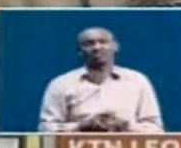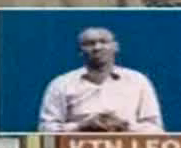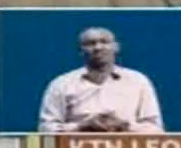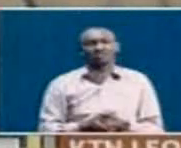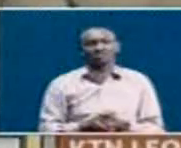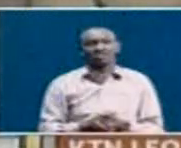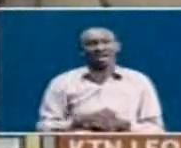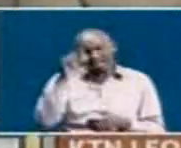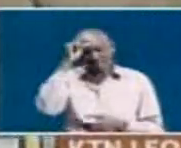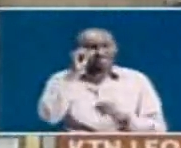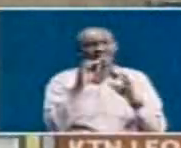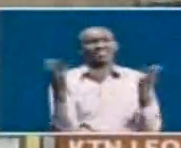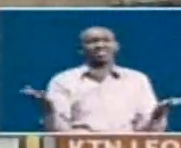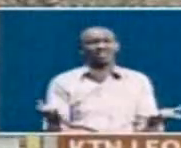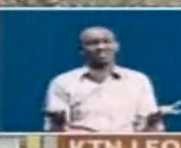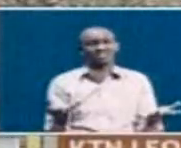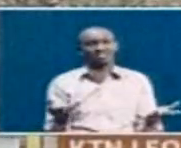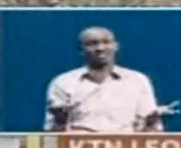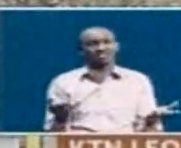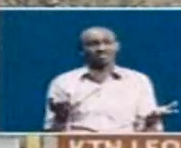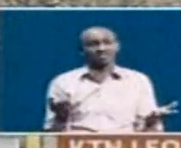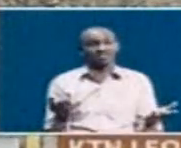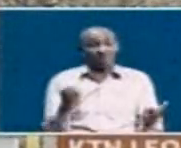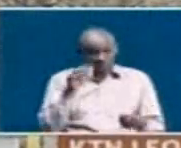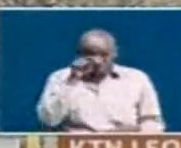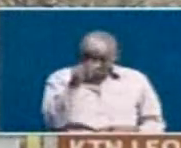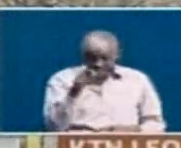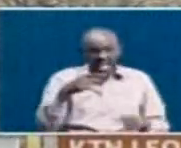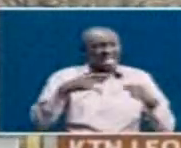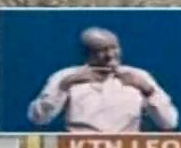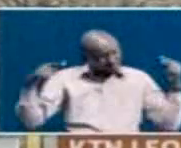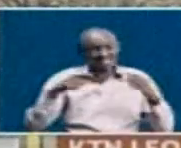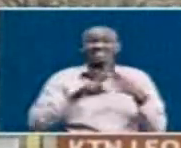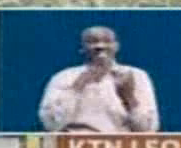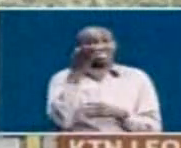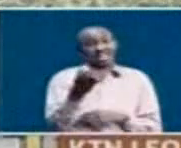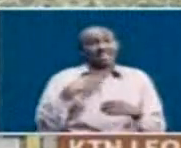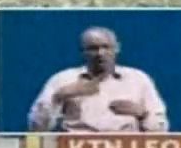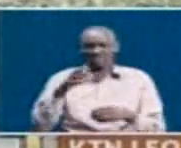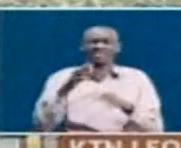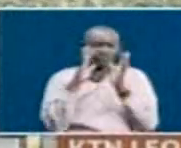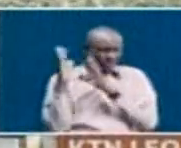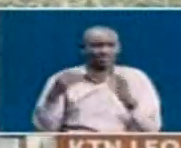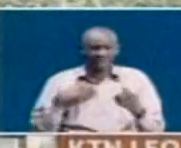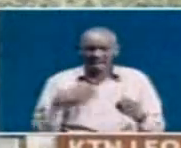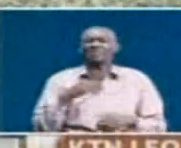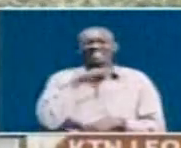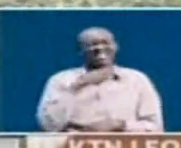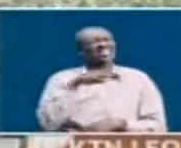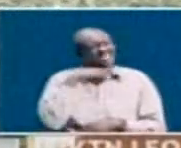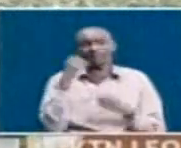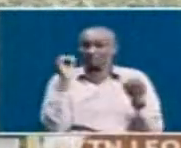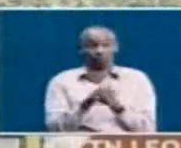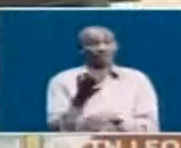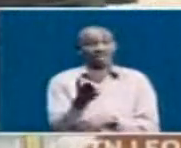Ama serikali ilikuwa nani? Na hapo ndipo uhasimu ulipokithiri na kuacha msitu huu kuitwa msitu wa mauti.